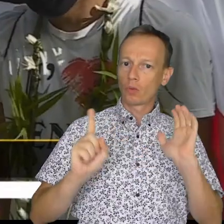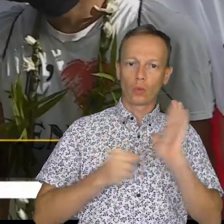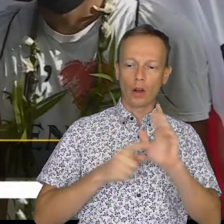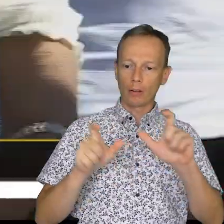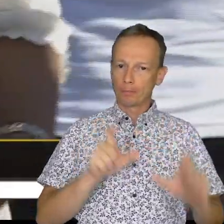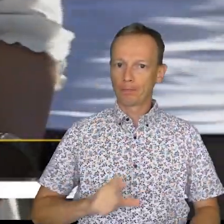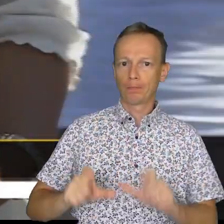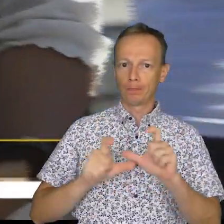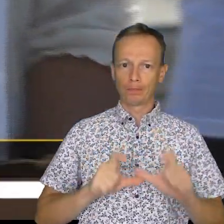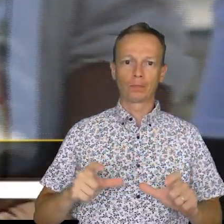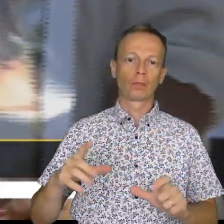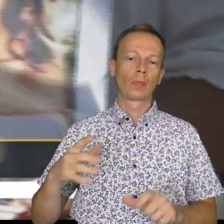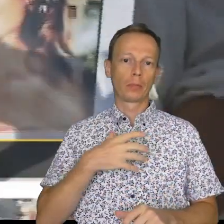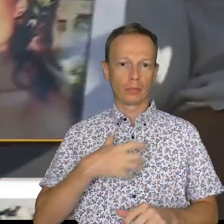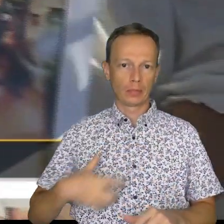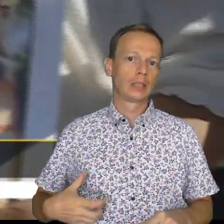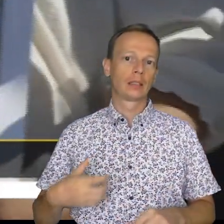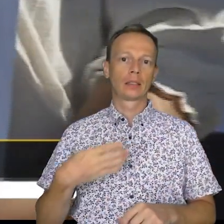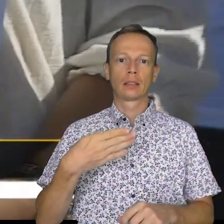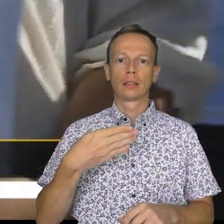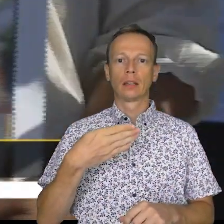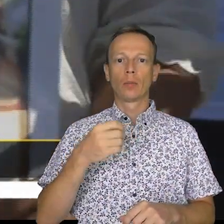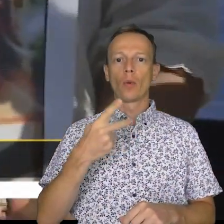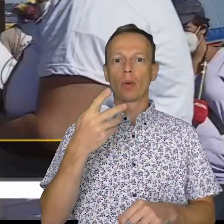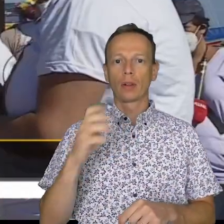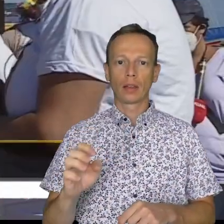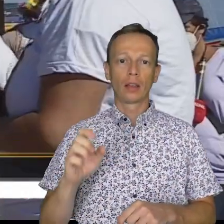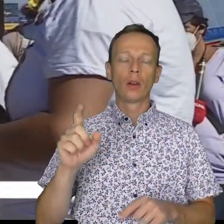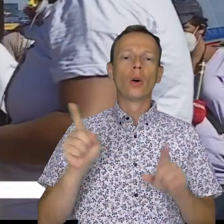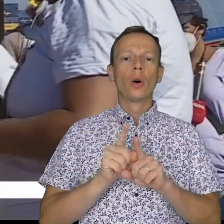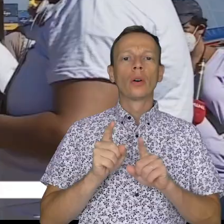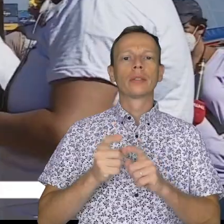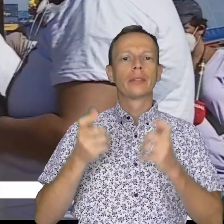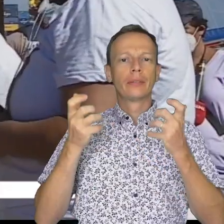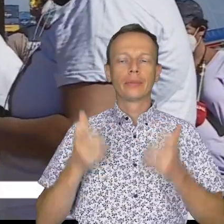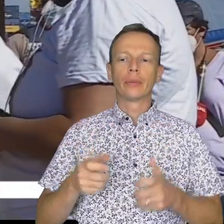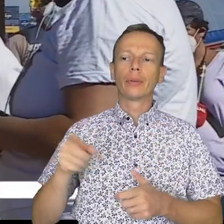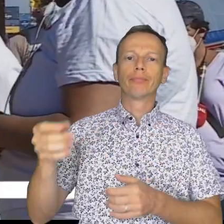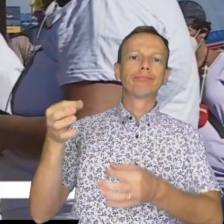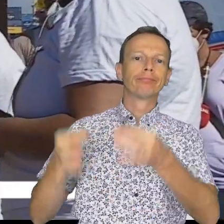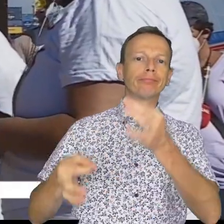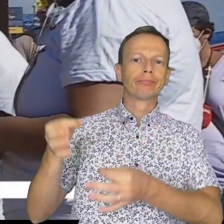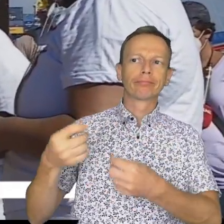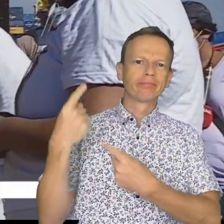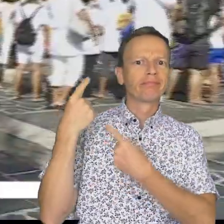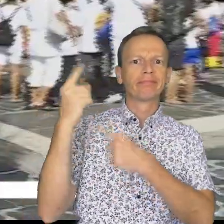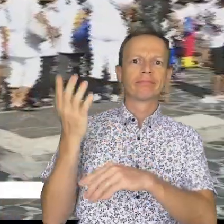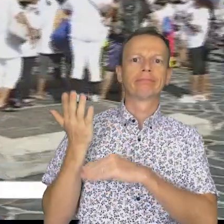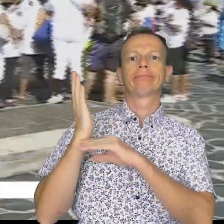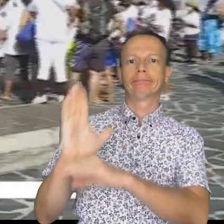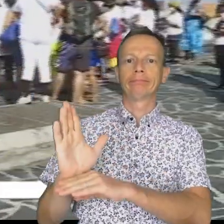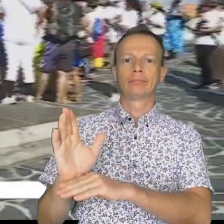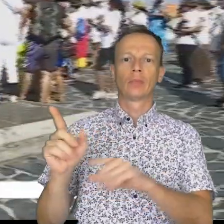garde légale en fait de Thérèse Moké. Quelque part, oui, pour mettre aussi la pression juridiquement et